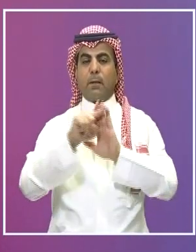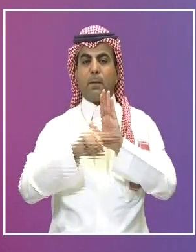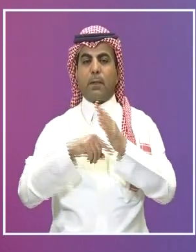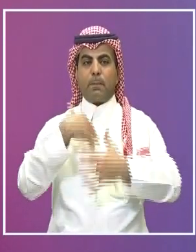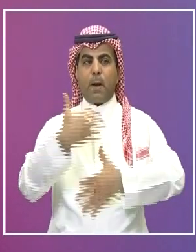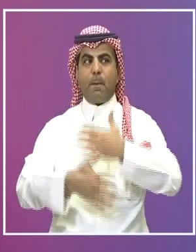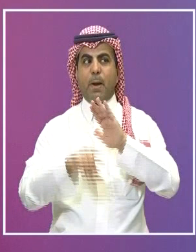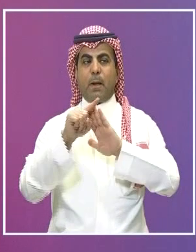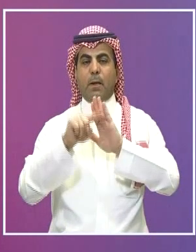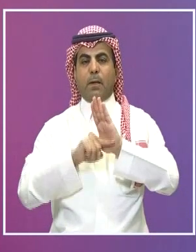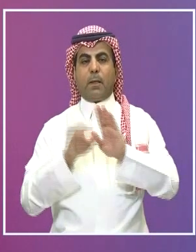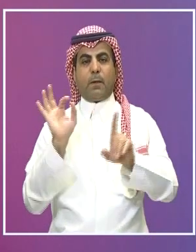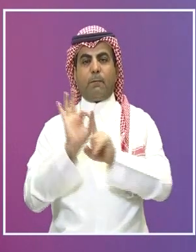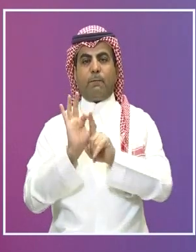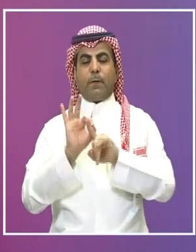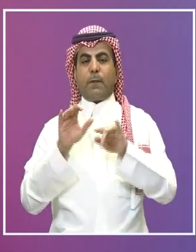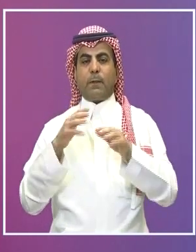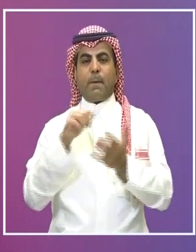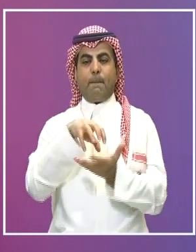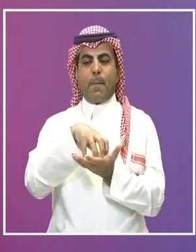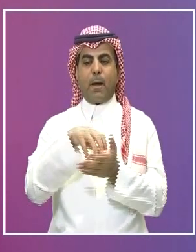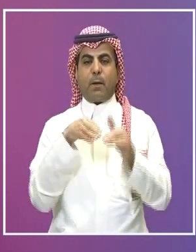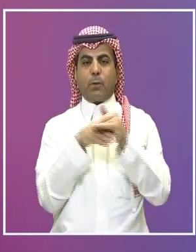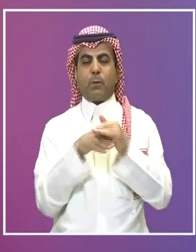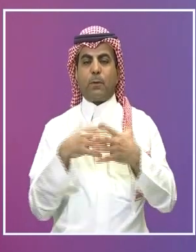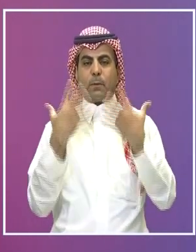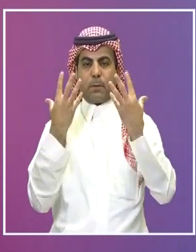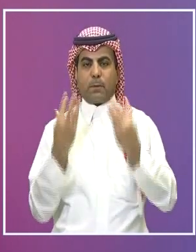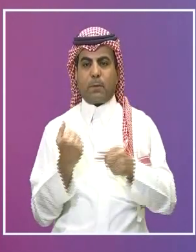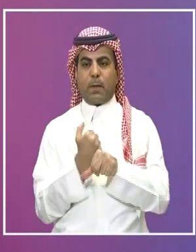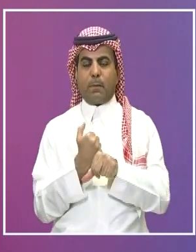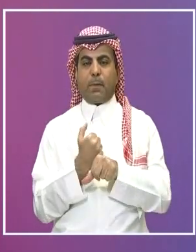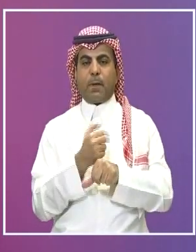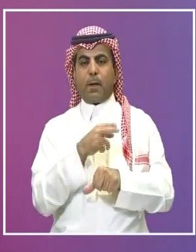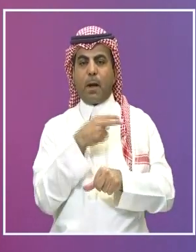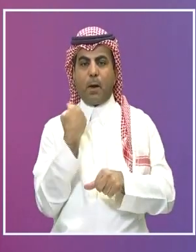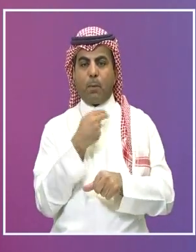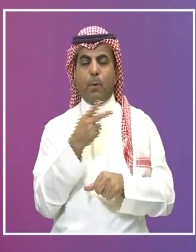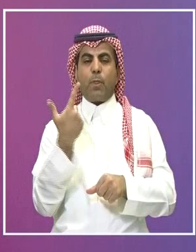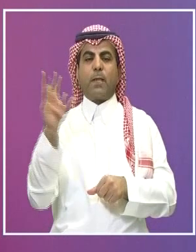يحقق الأمان الصحي في مقرات العمل لكل من القطاع العام والخاص.